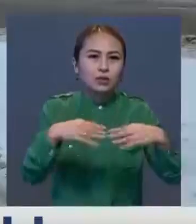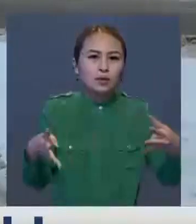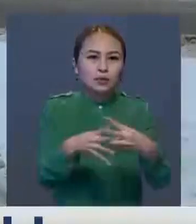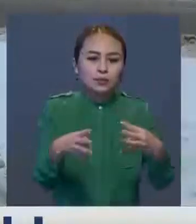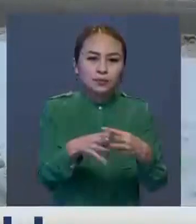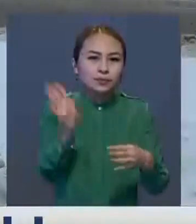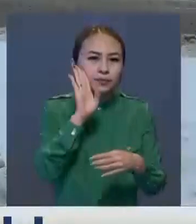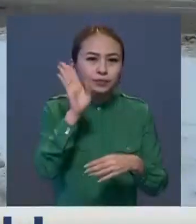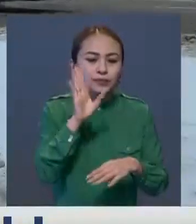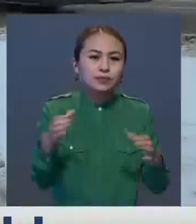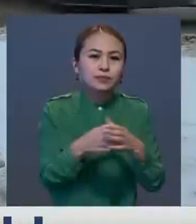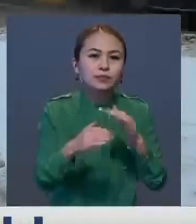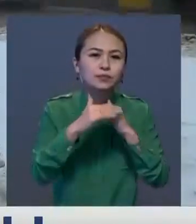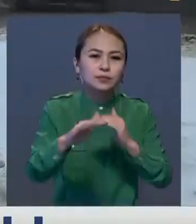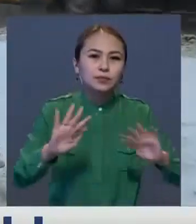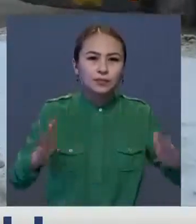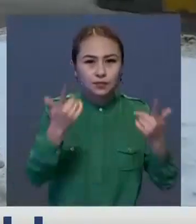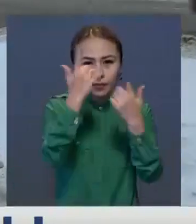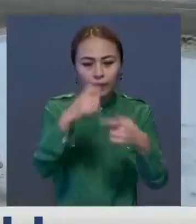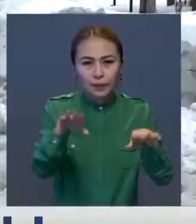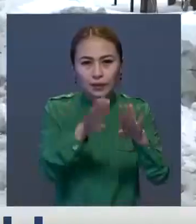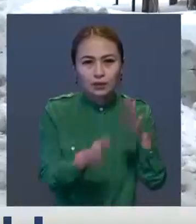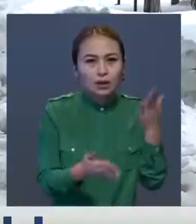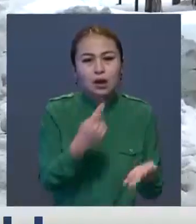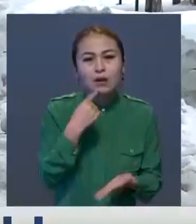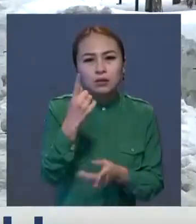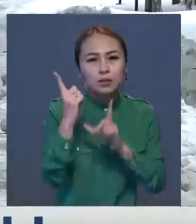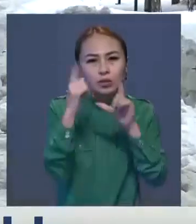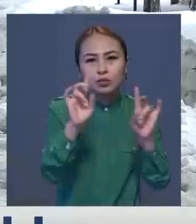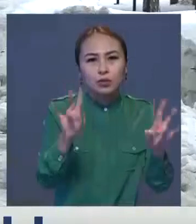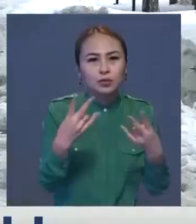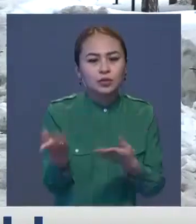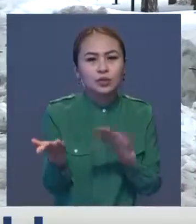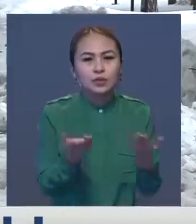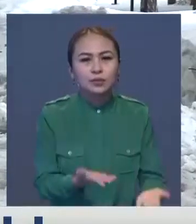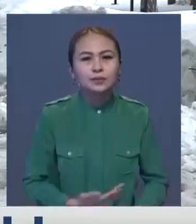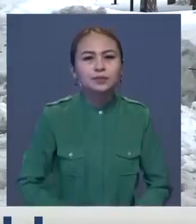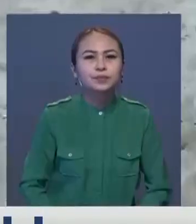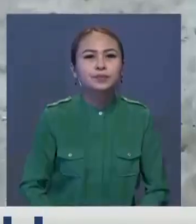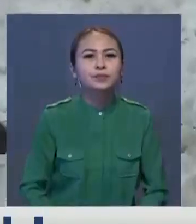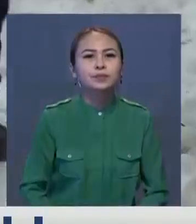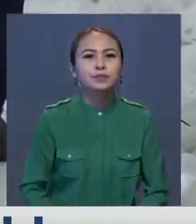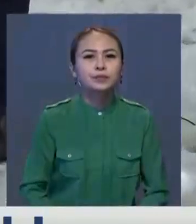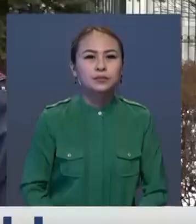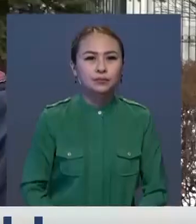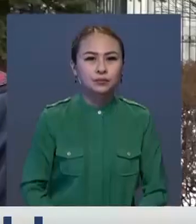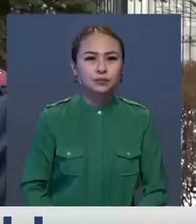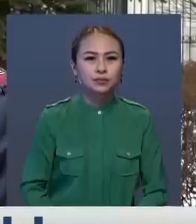төгіп жатыр. Төтенше жағдайлар департаменті шұғыл жағдайы болмаса, алыс сапарға шықпауға шақырады.